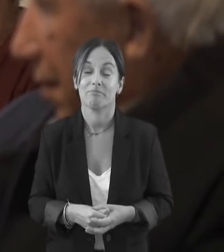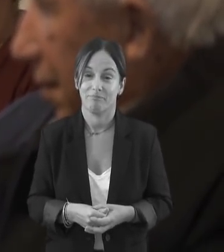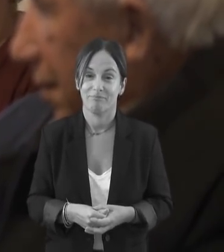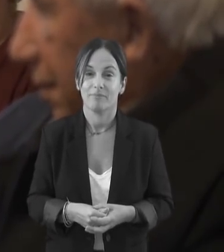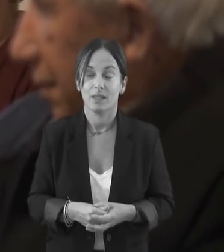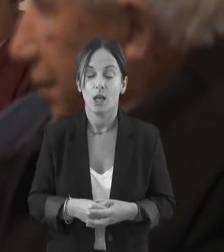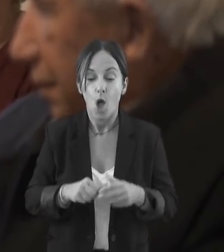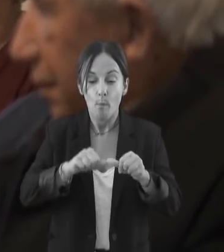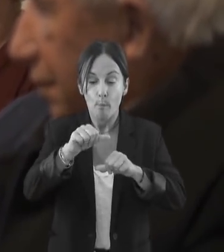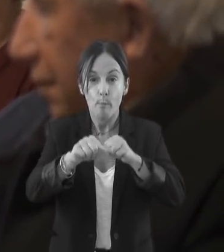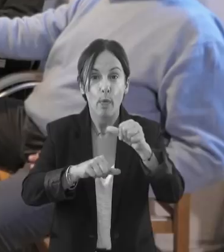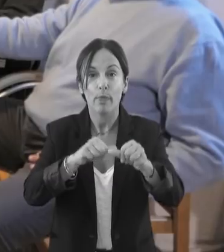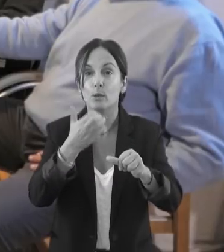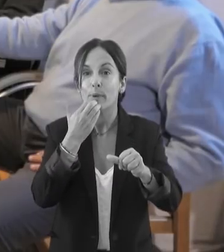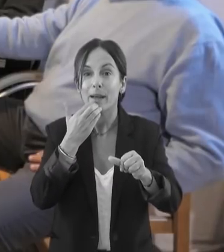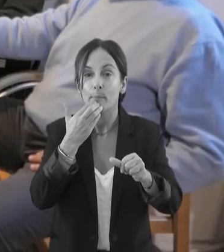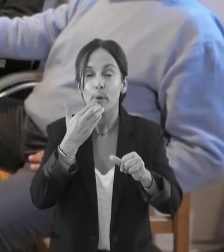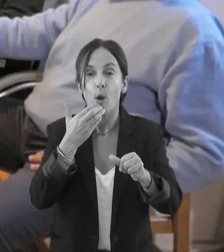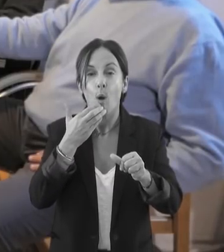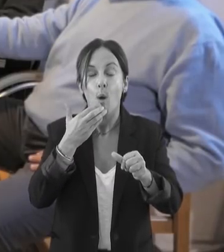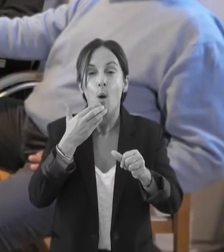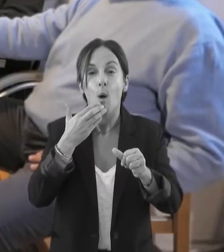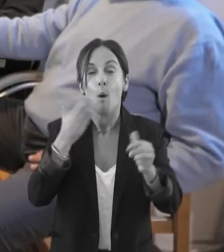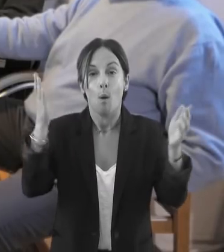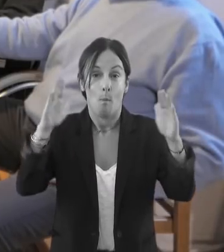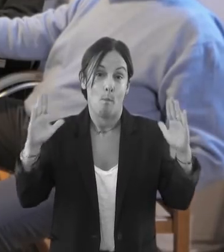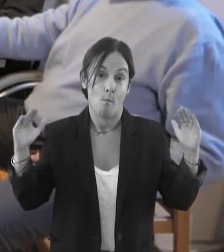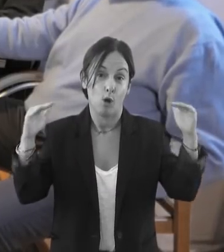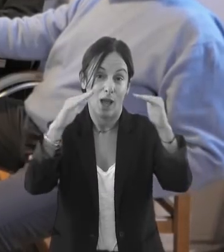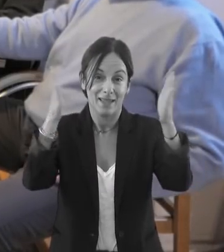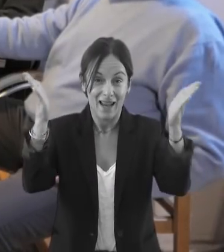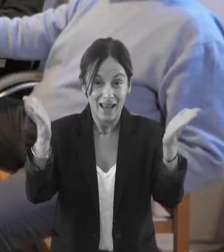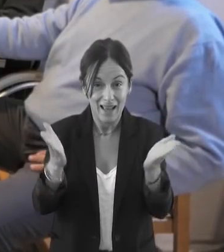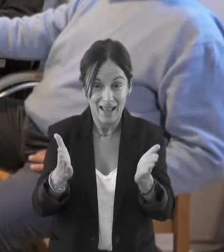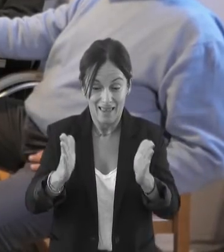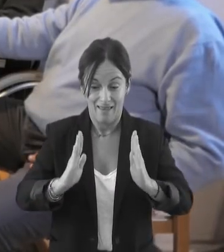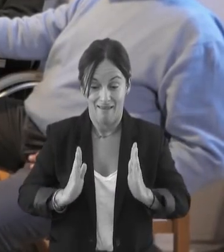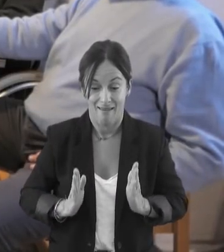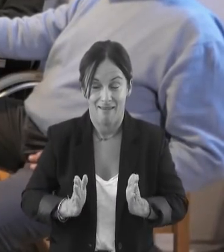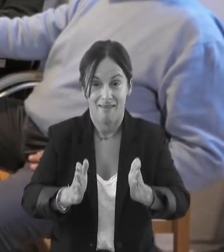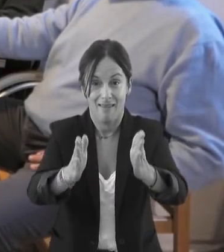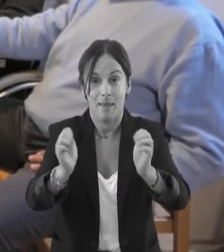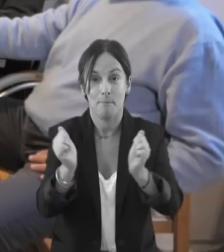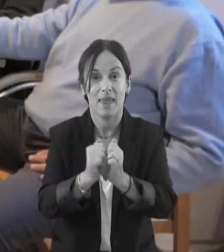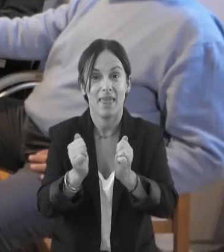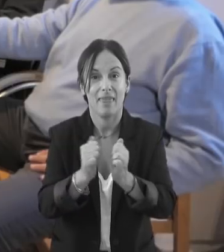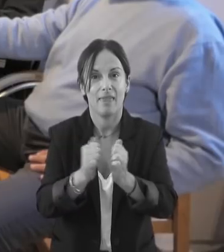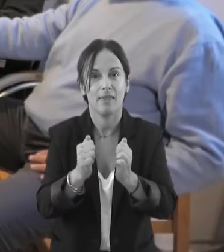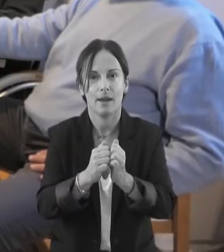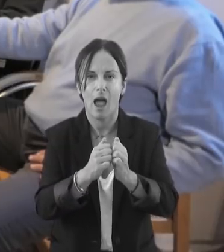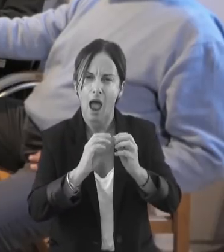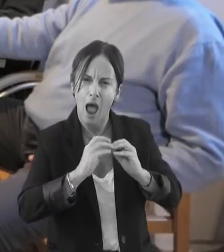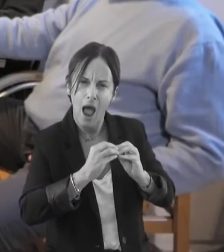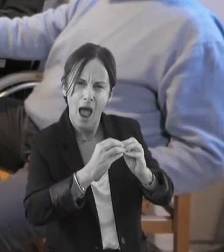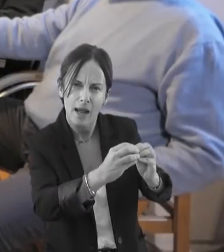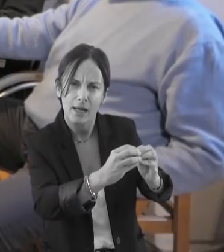que és la base de l'ofici. Tot és bàsic, o sigui, arreglar, posar i treballar. Perquè treballar,